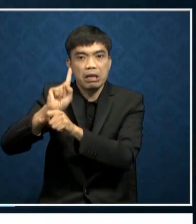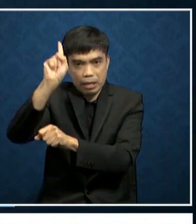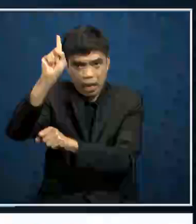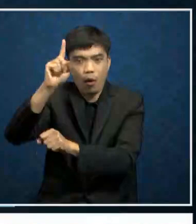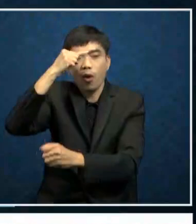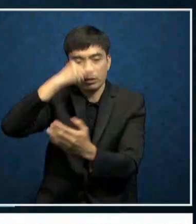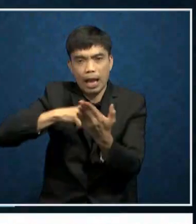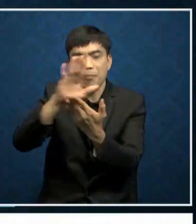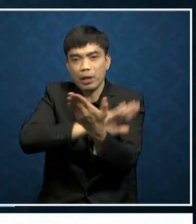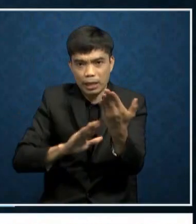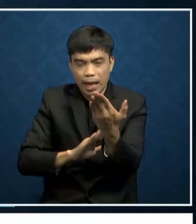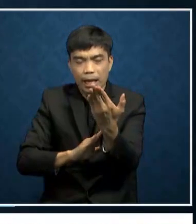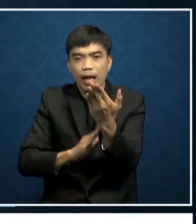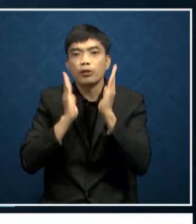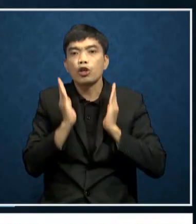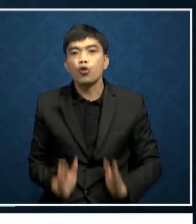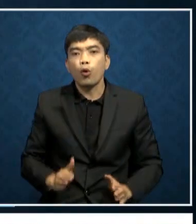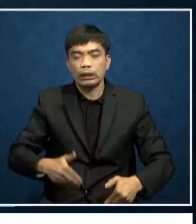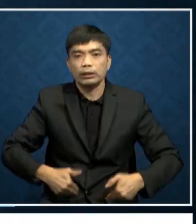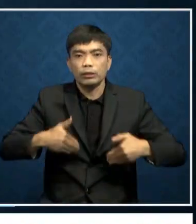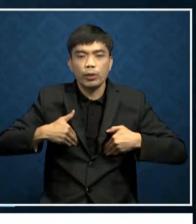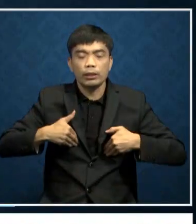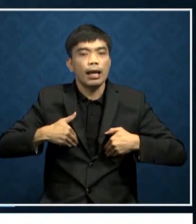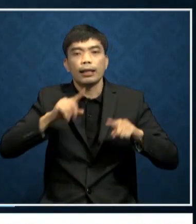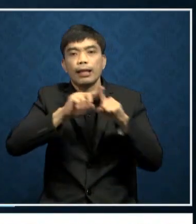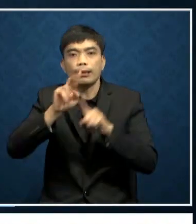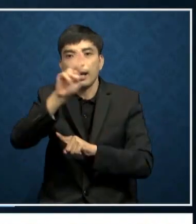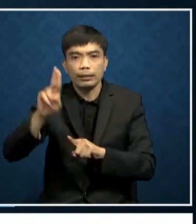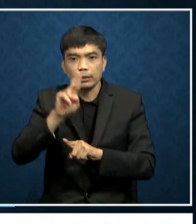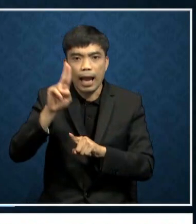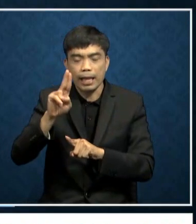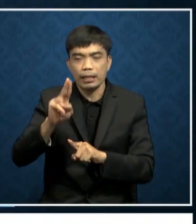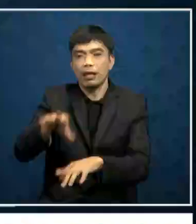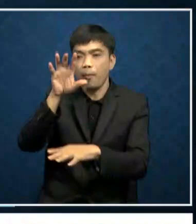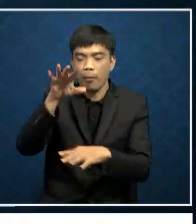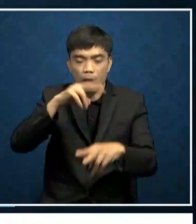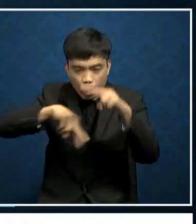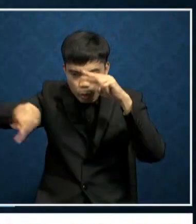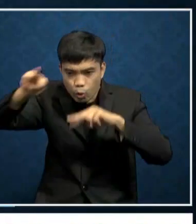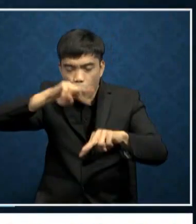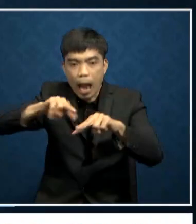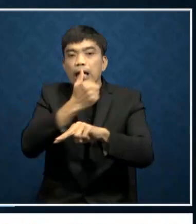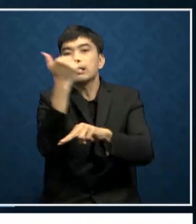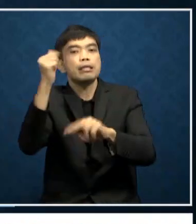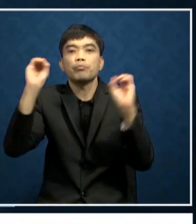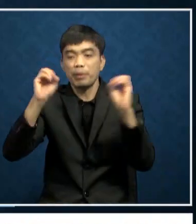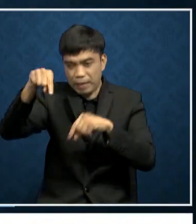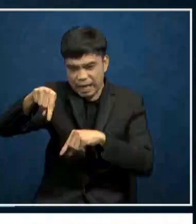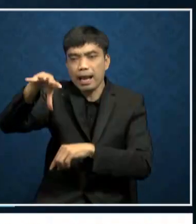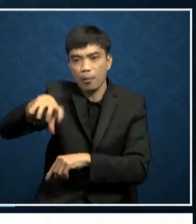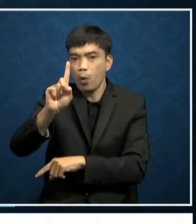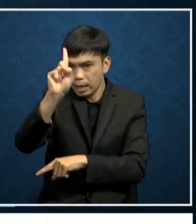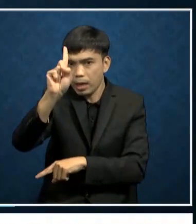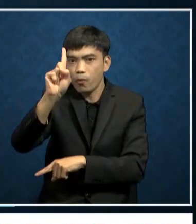ของประเทศไทยเราที่มีการคณะกรรมการกำกับนอกนั้นไม่มีนะครับเพราะฉะนั้นดังจะเหจะมีความสำคัญตรงที่มีผล